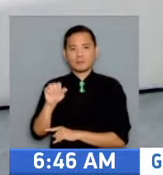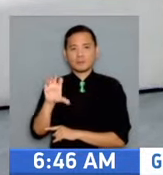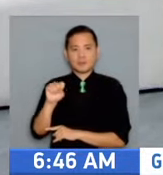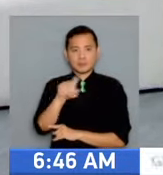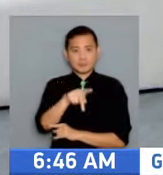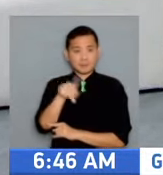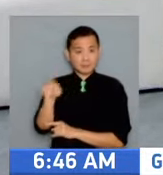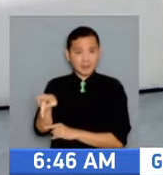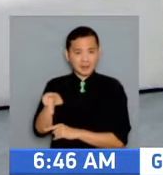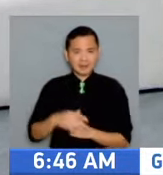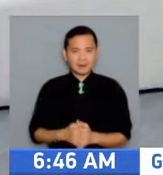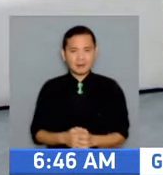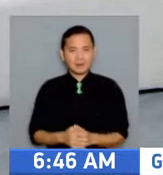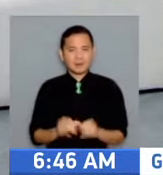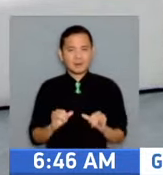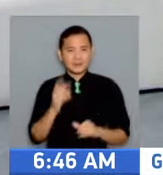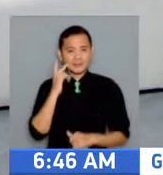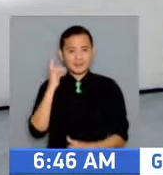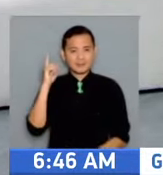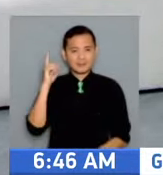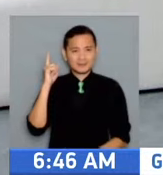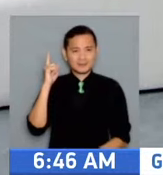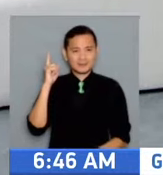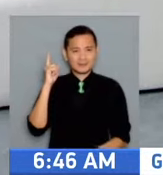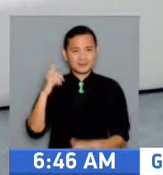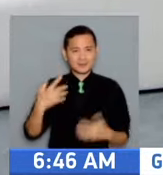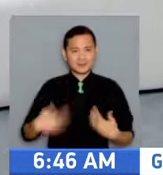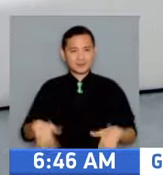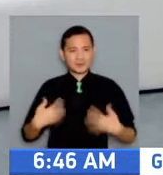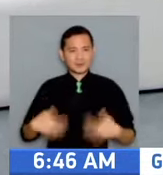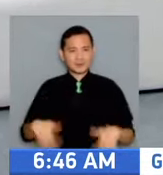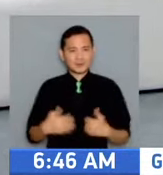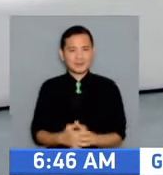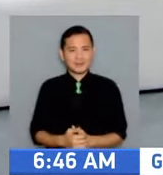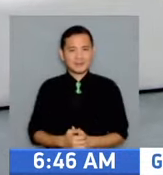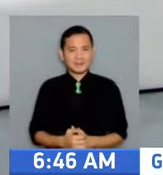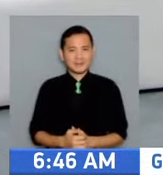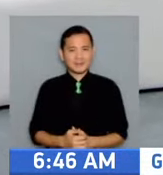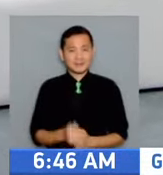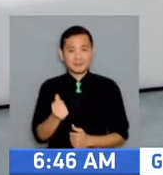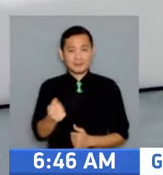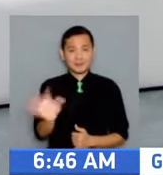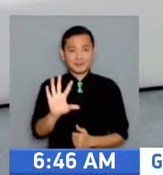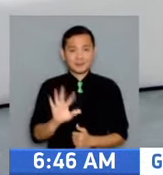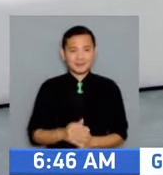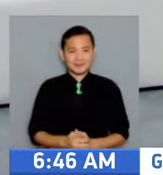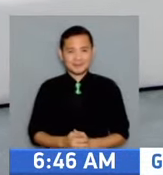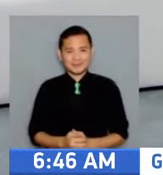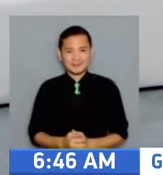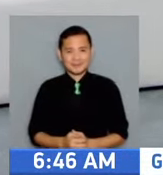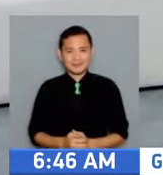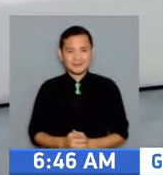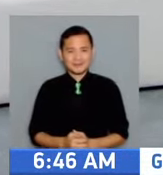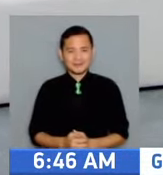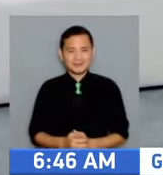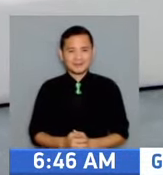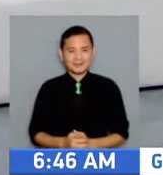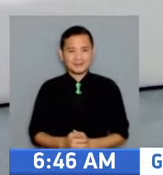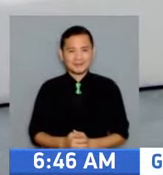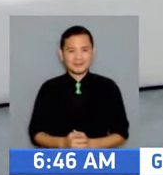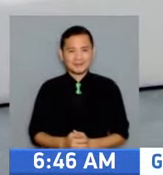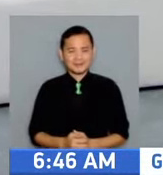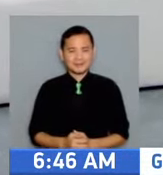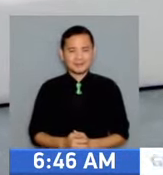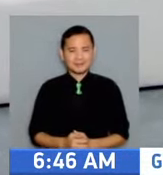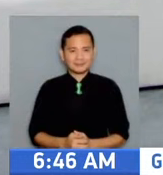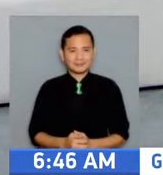Nako, good morning! Ayun tayong tatlo. Dara, Jo! Maya pabak! Maya pabak! Santo Tomas, Pampanga. Oh, ito, good morning din